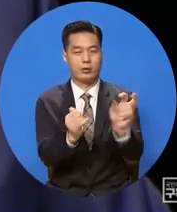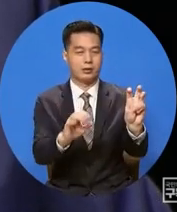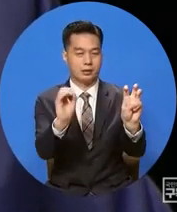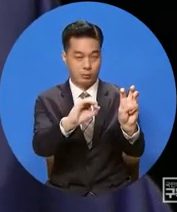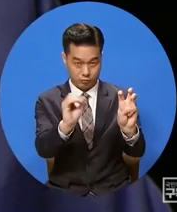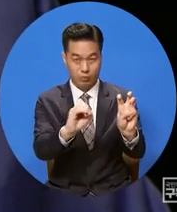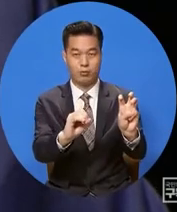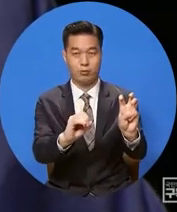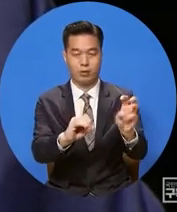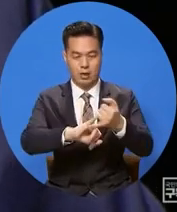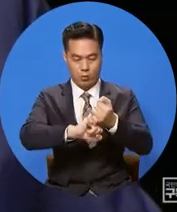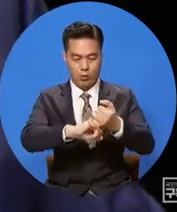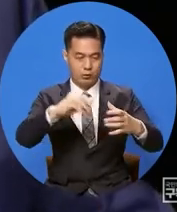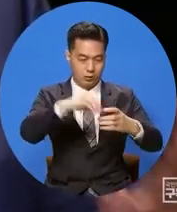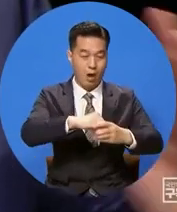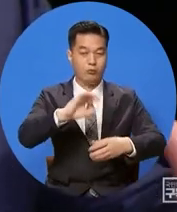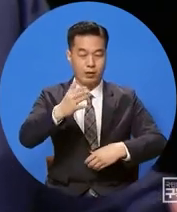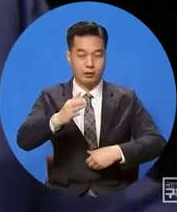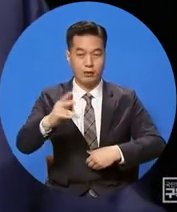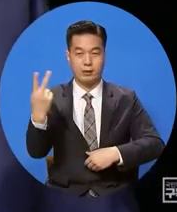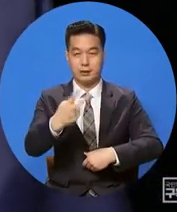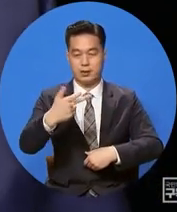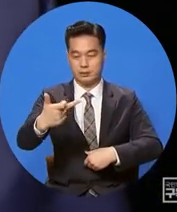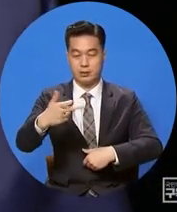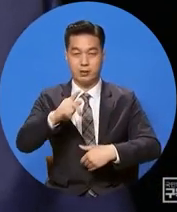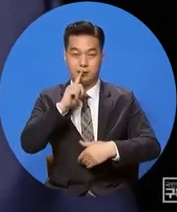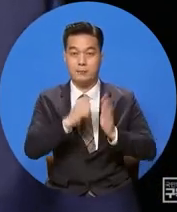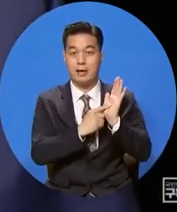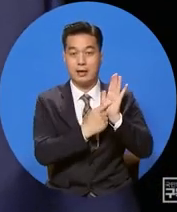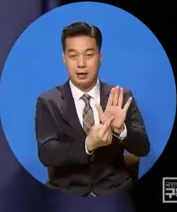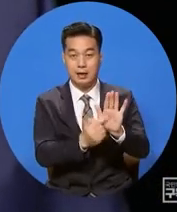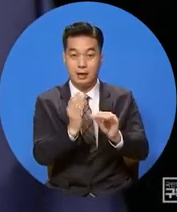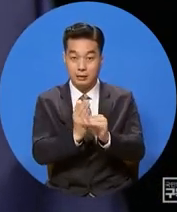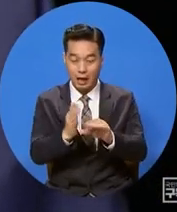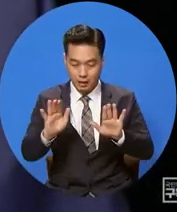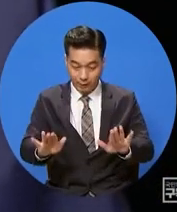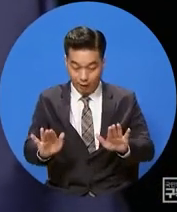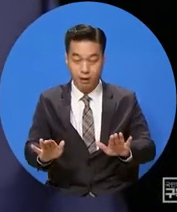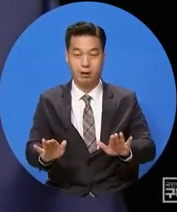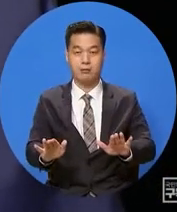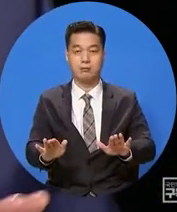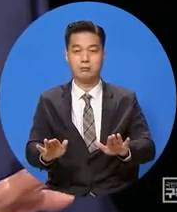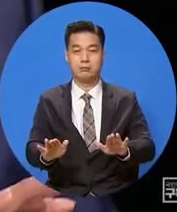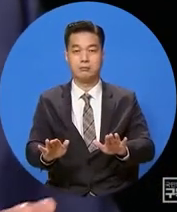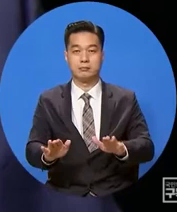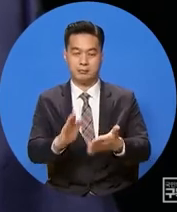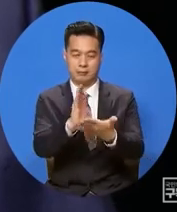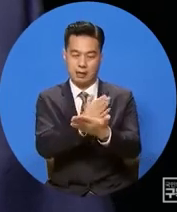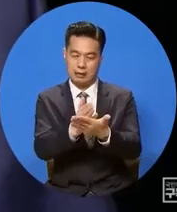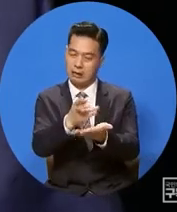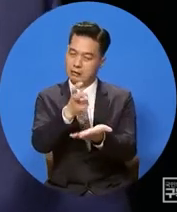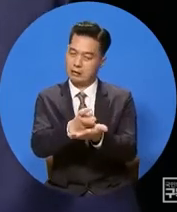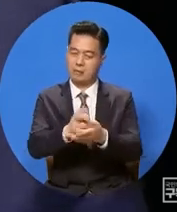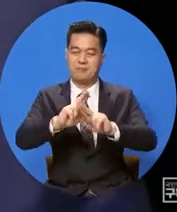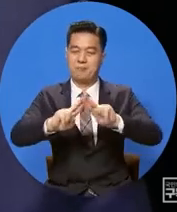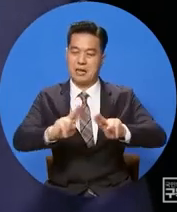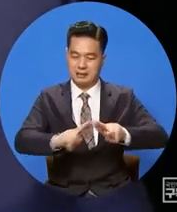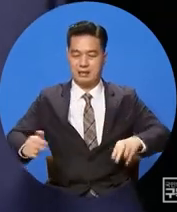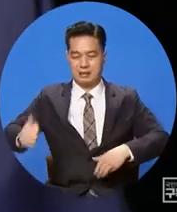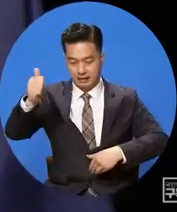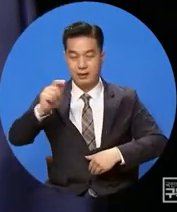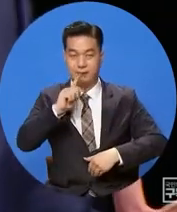30% 이렇게 할당을 해야 된다고 2017년에 주장을 하시다가 이번에는 또 할당제라는 거는 폐지해 나가는 게